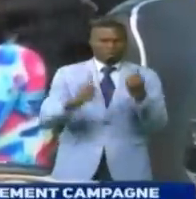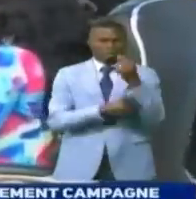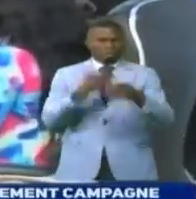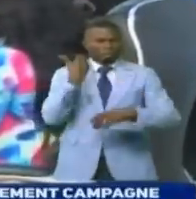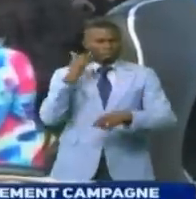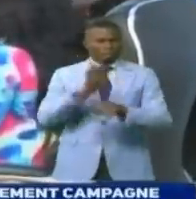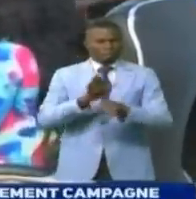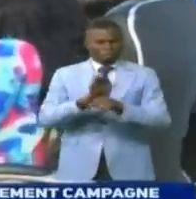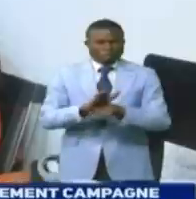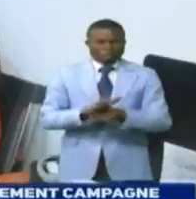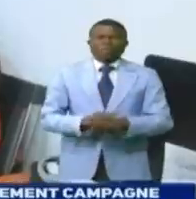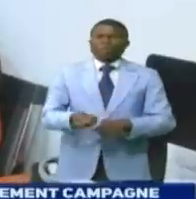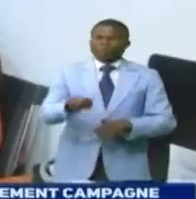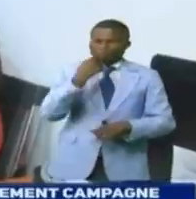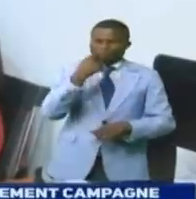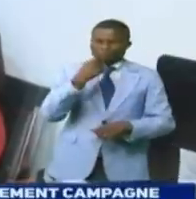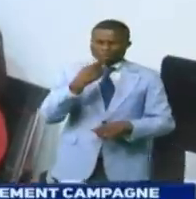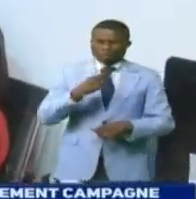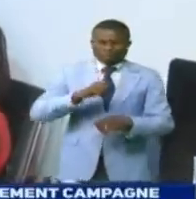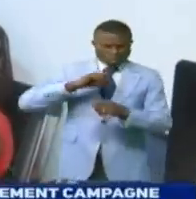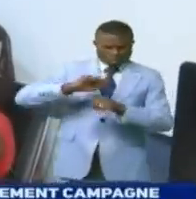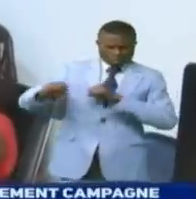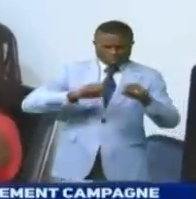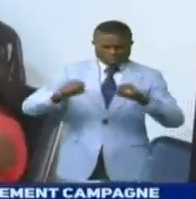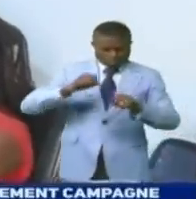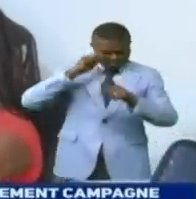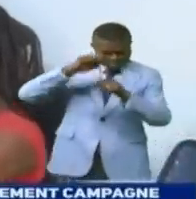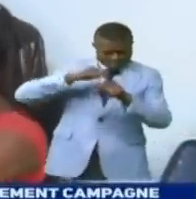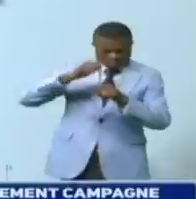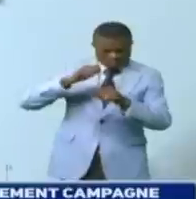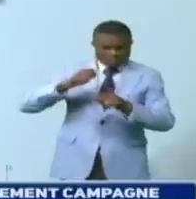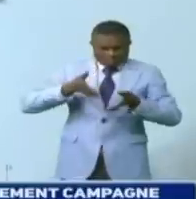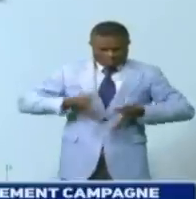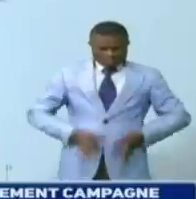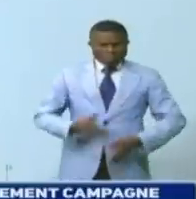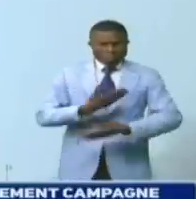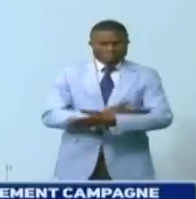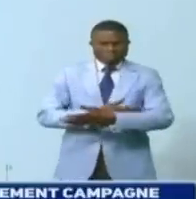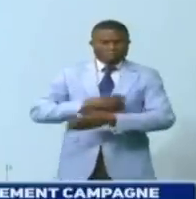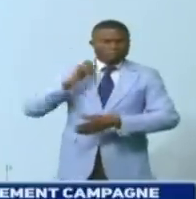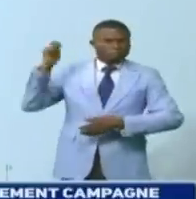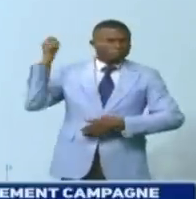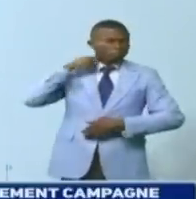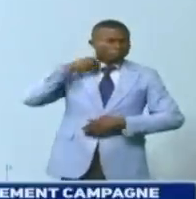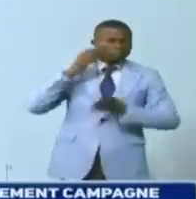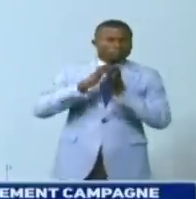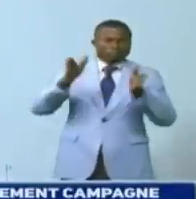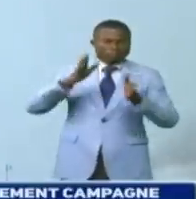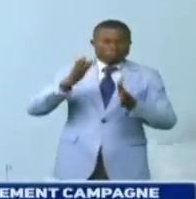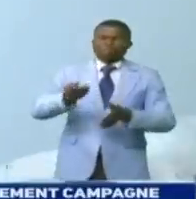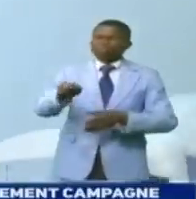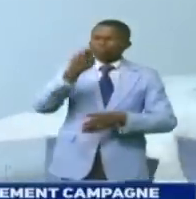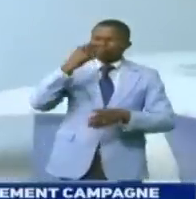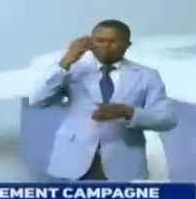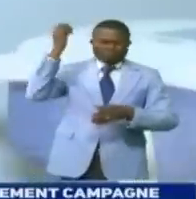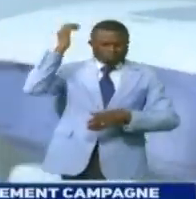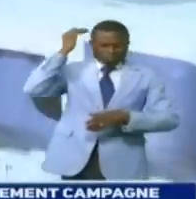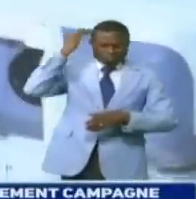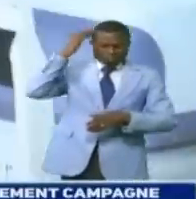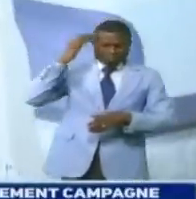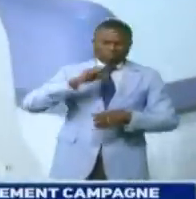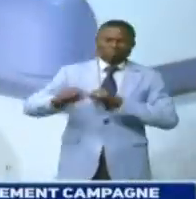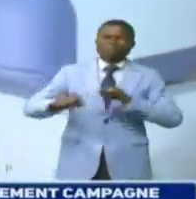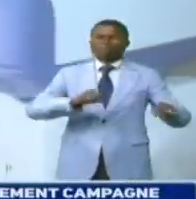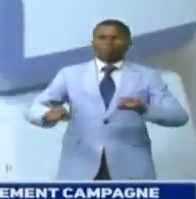plusieurs services de traitement, d'imagerie médicale, néonatalogie, médecine générale, unité de soins intensifs et de